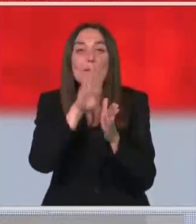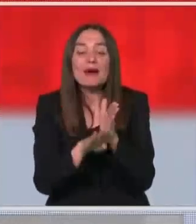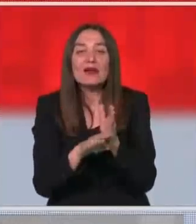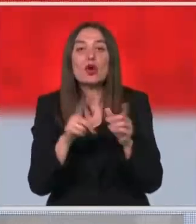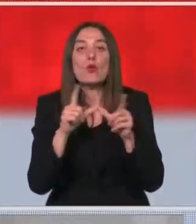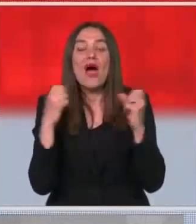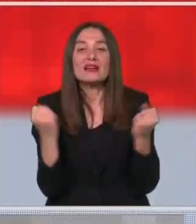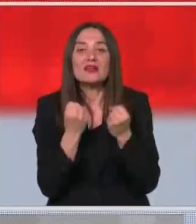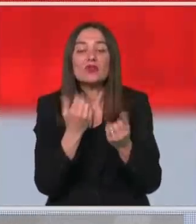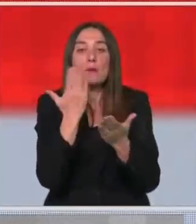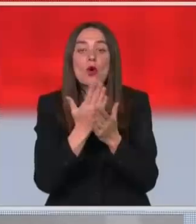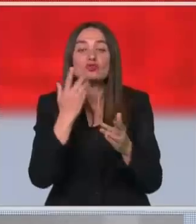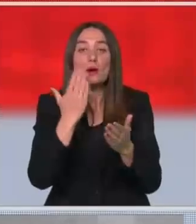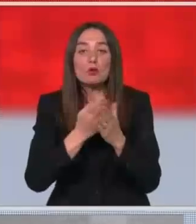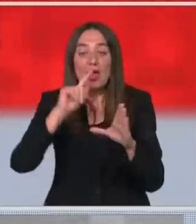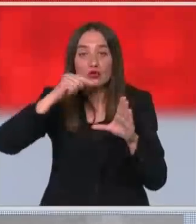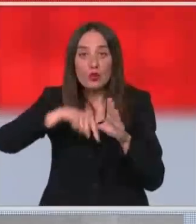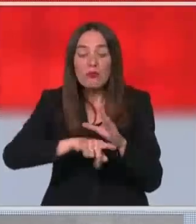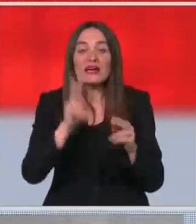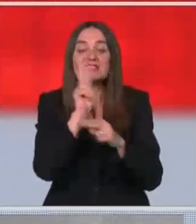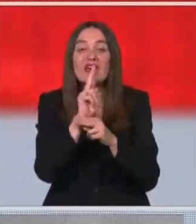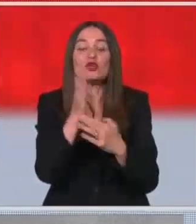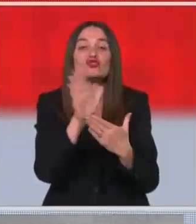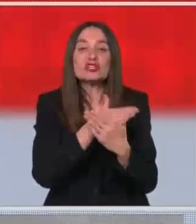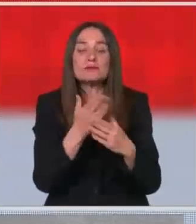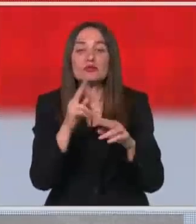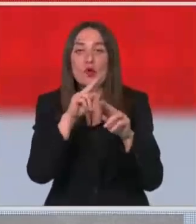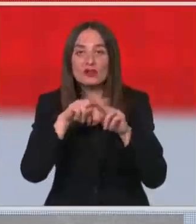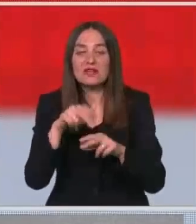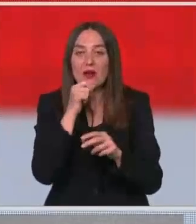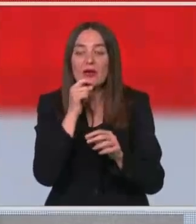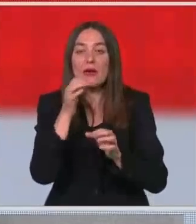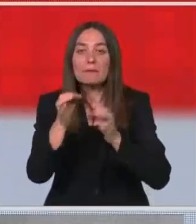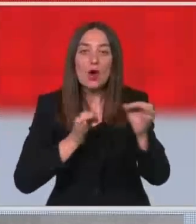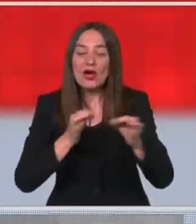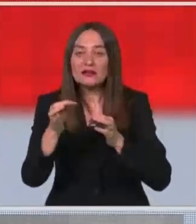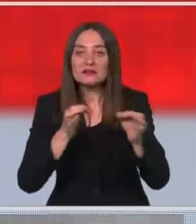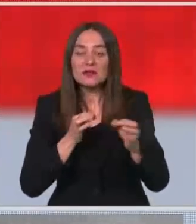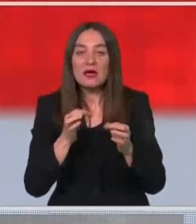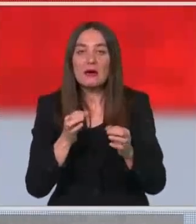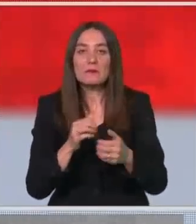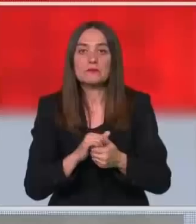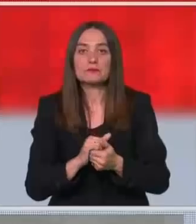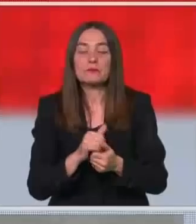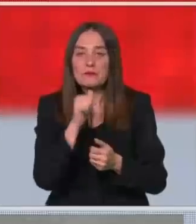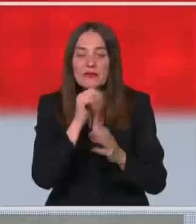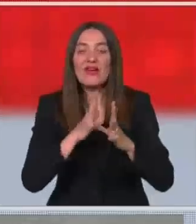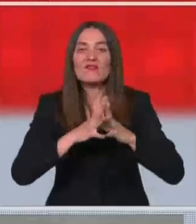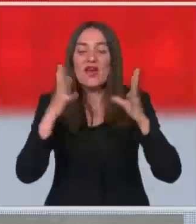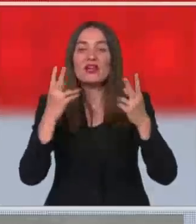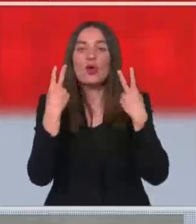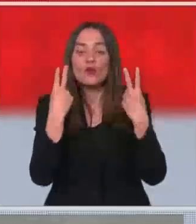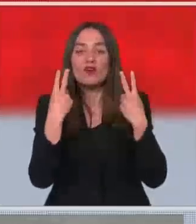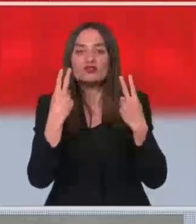aktivnosti može da bude dubok, svedoči između ostalog i projekcije i velikih